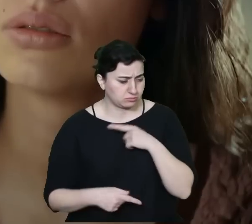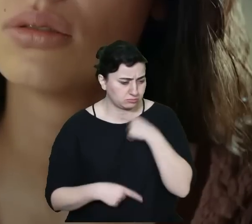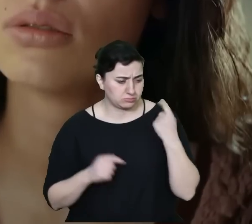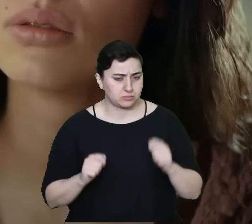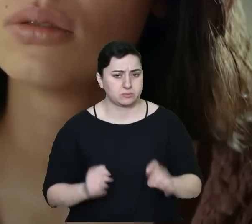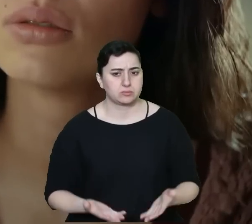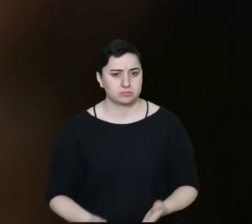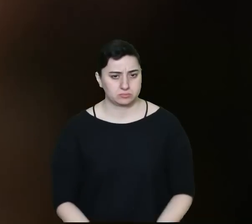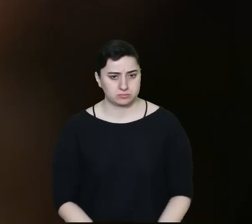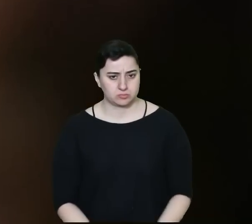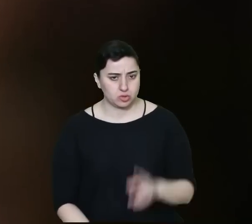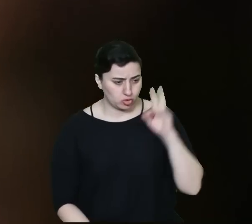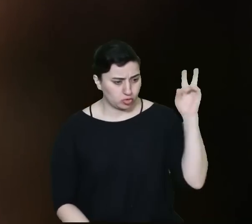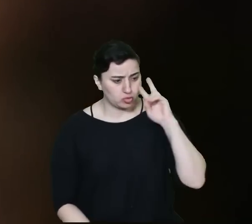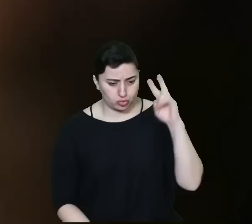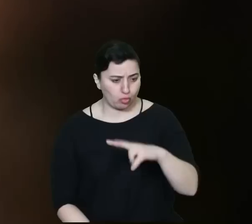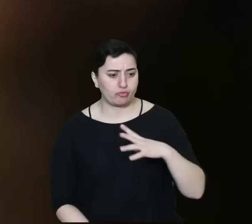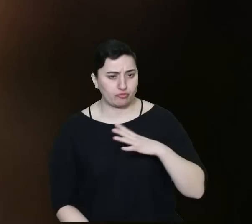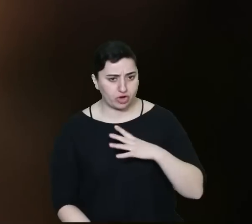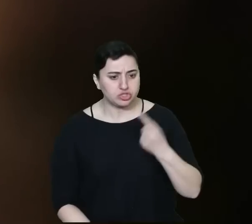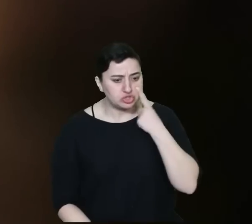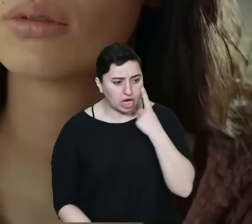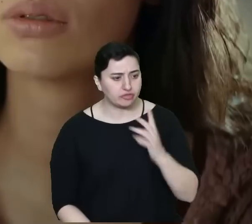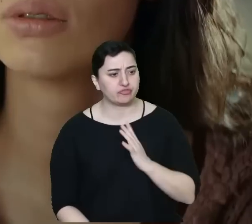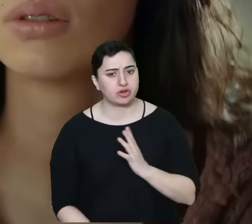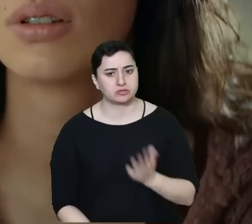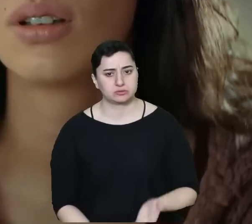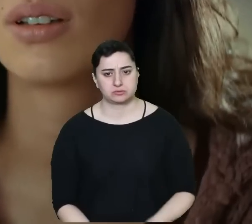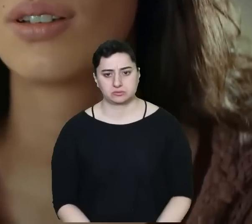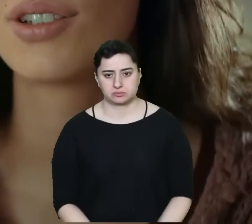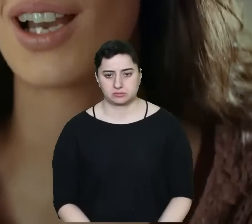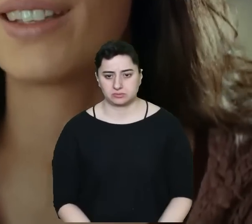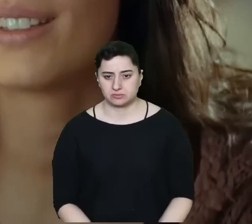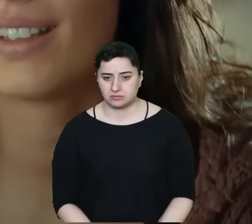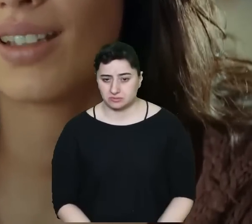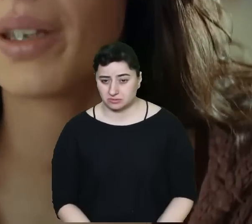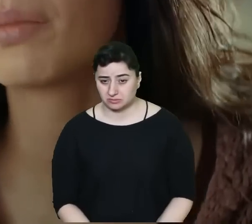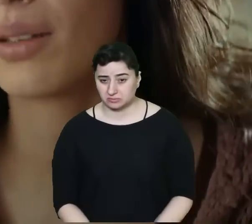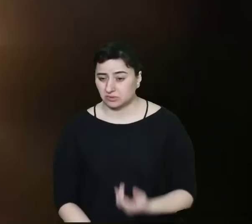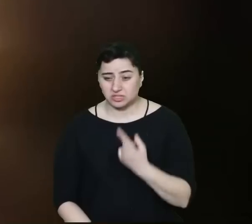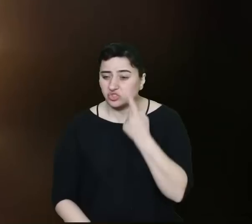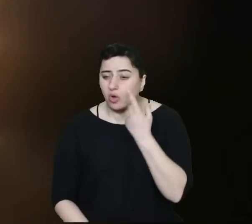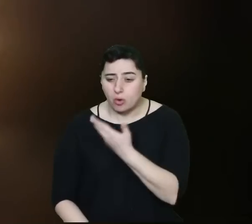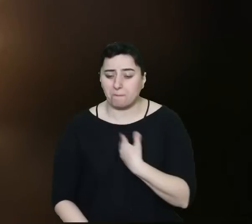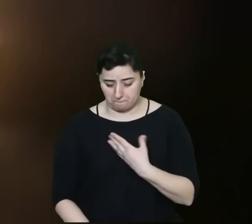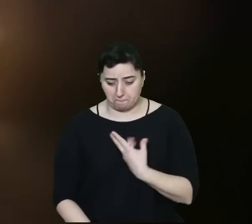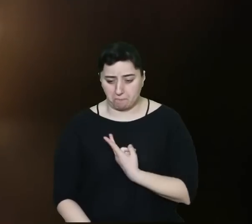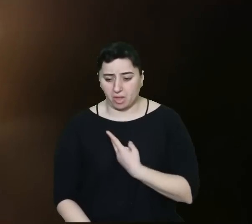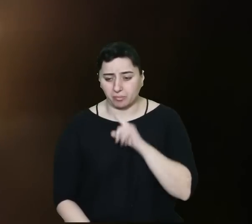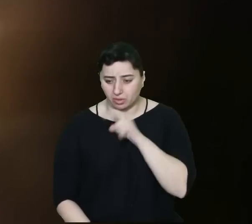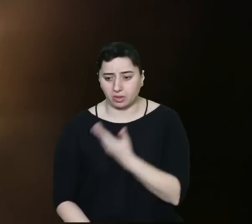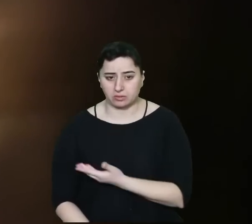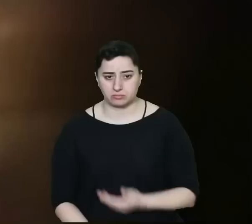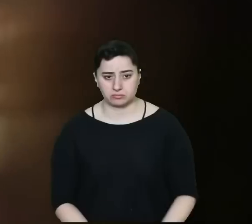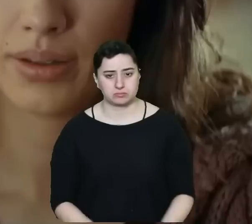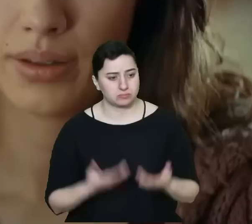yapayım ben? Görenler var, şahidi var. Şahidi dediğinde benim dayım değil mi? He.